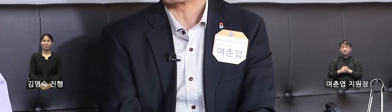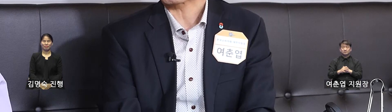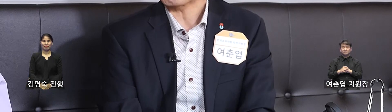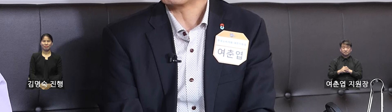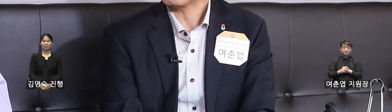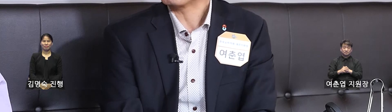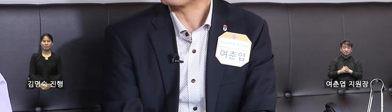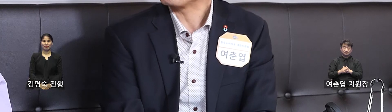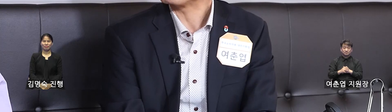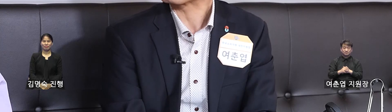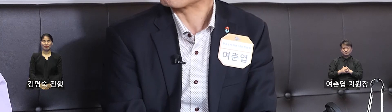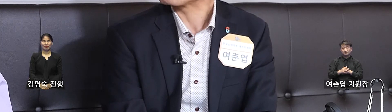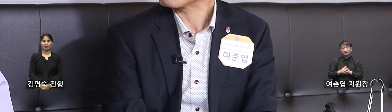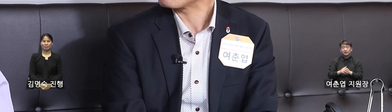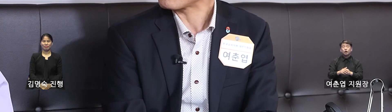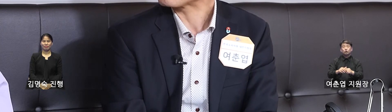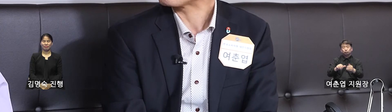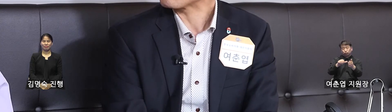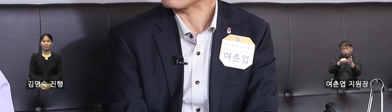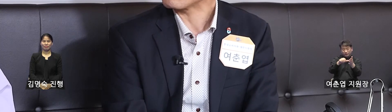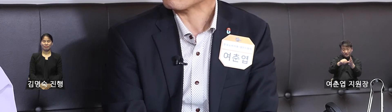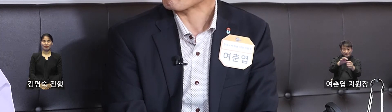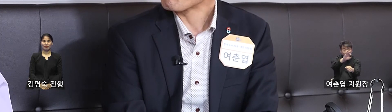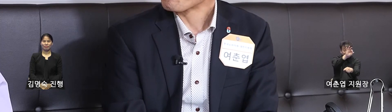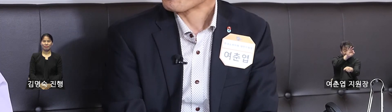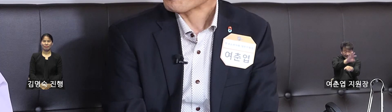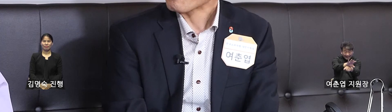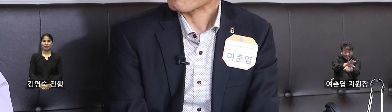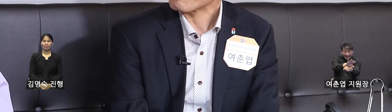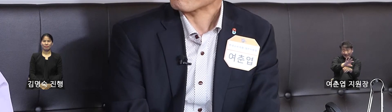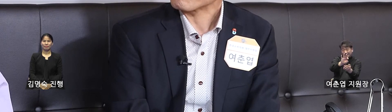그 소비자분들이 이제 소비 생활을 하시다가